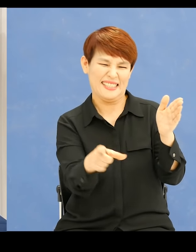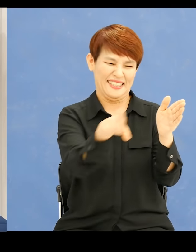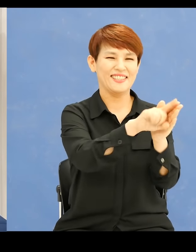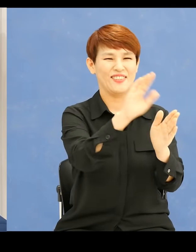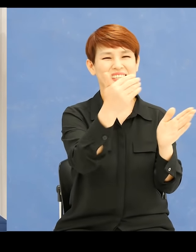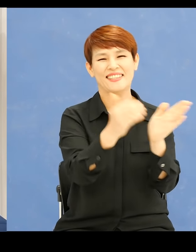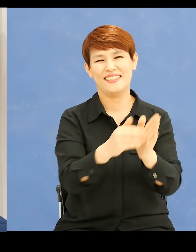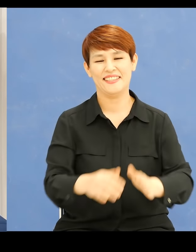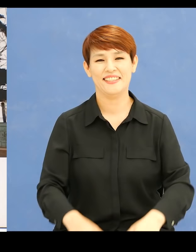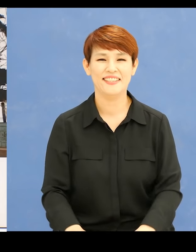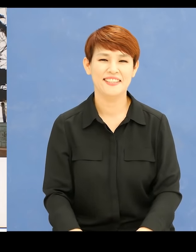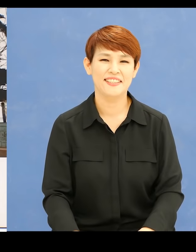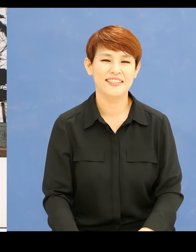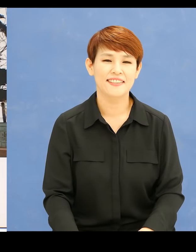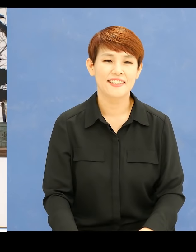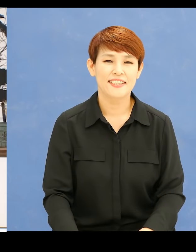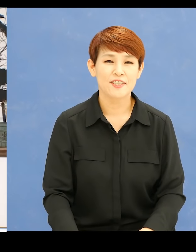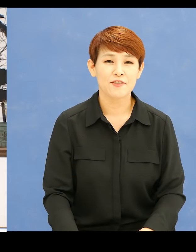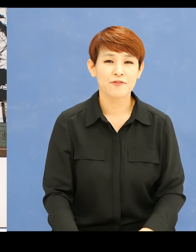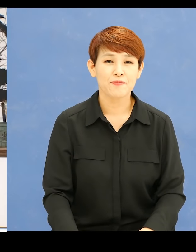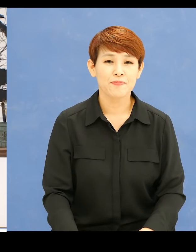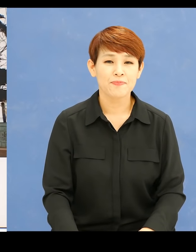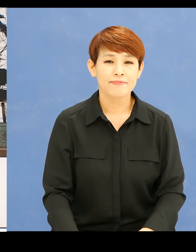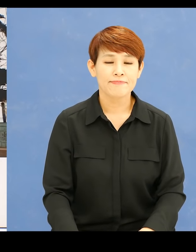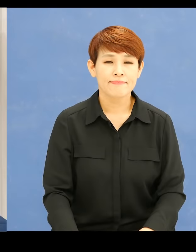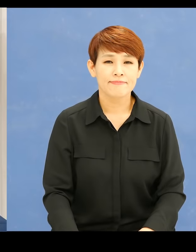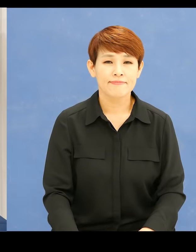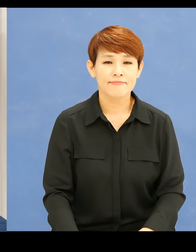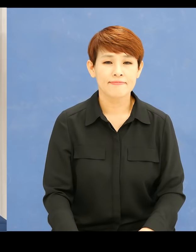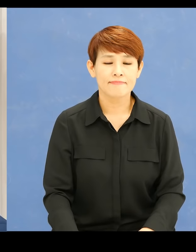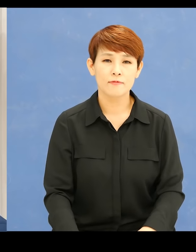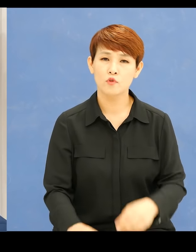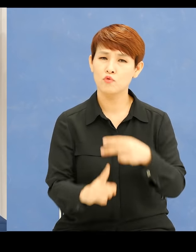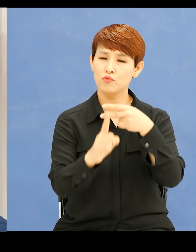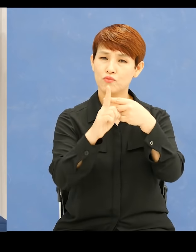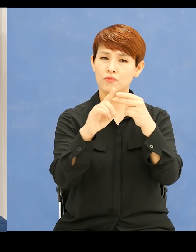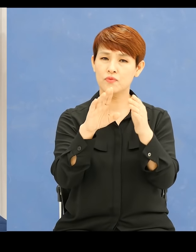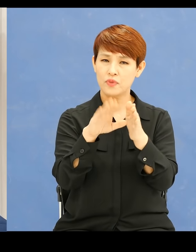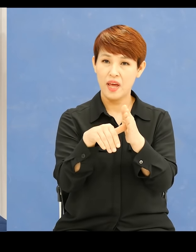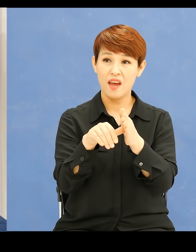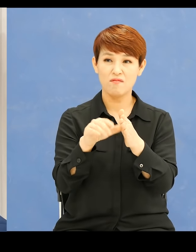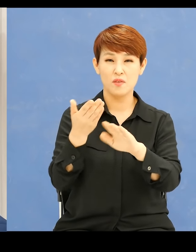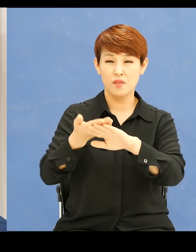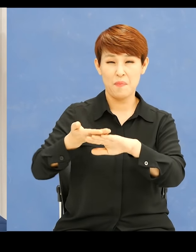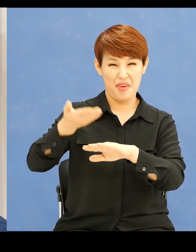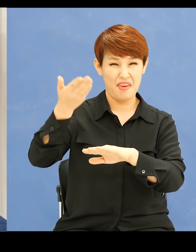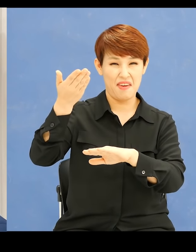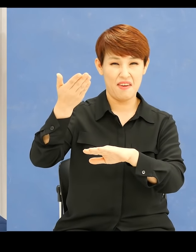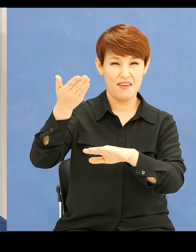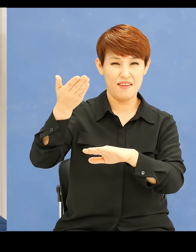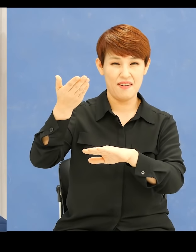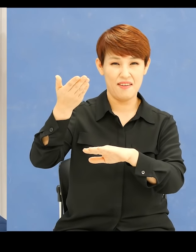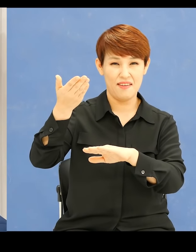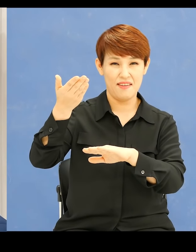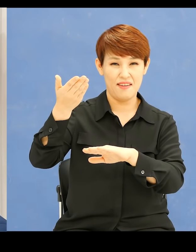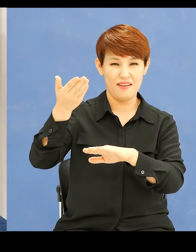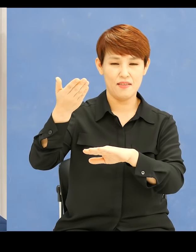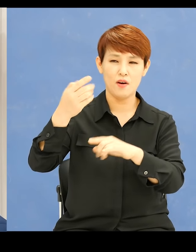신앙생활 잘 하시는 예. 분이 되셨고 네. 네. 그래서 이제 그때 중학교 1학년 되었을 때 선배님 한